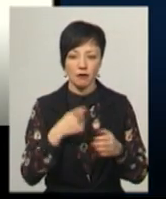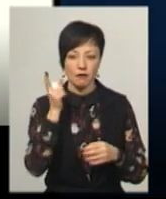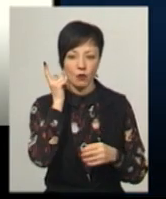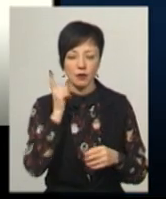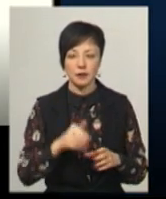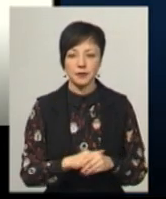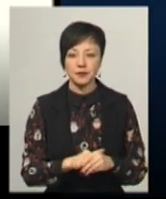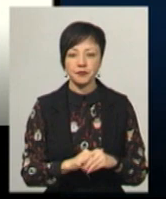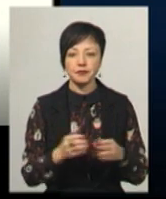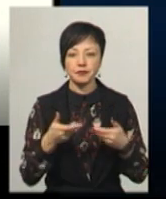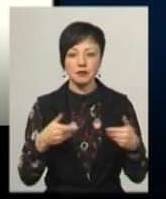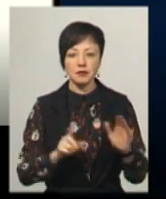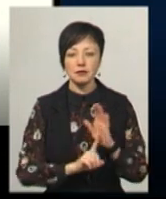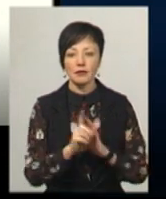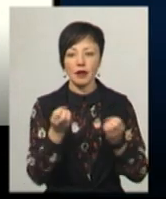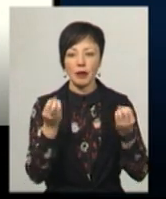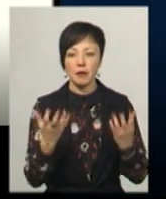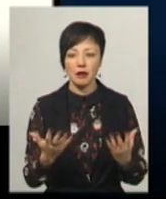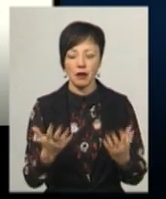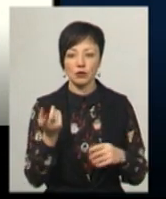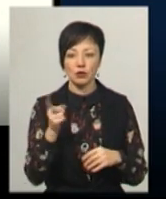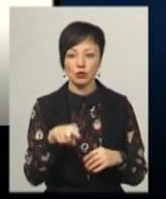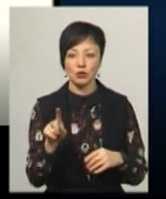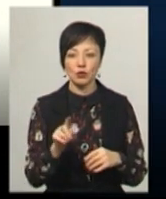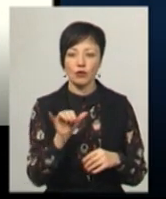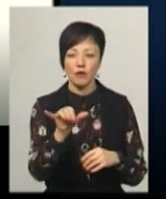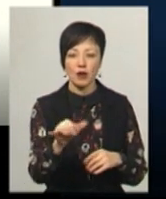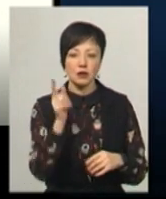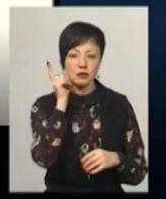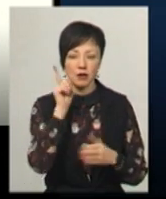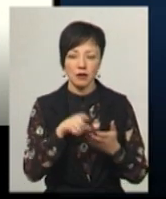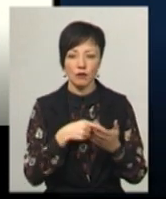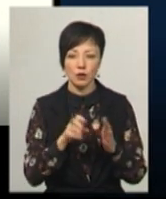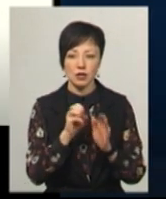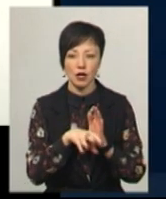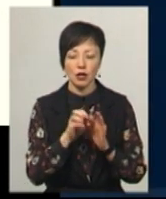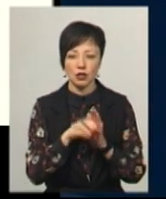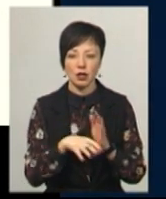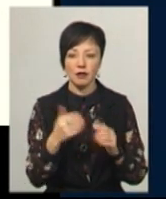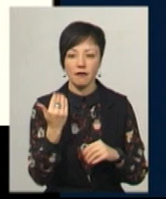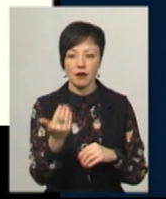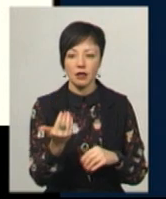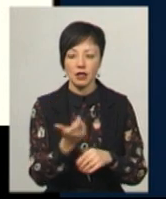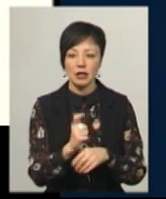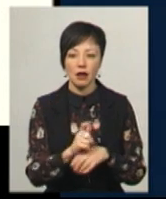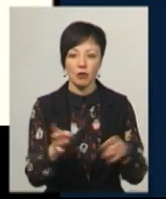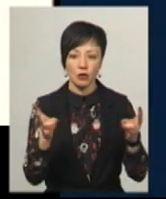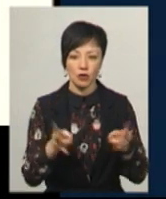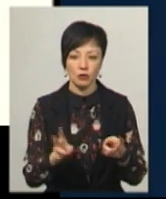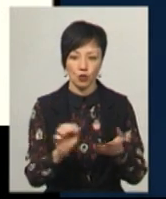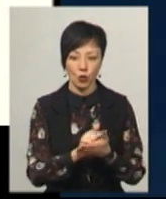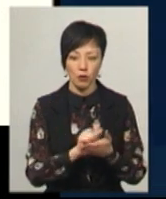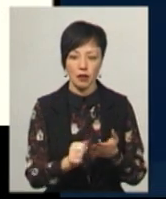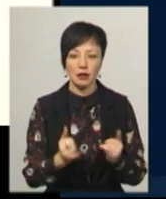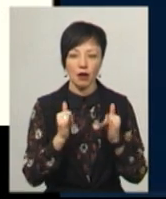з елементарного, з того, щоб в ваш смартфон закачати ваші найпотрібніші документи.